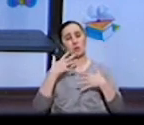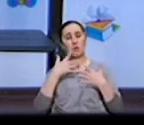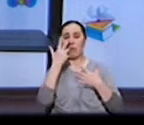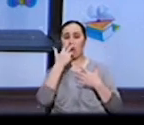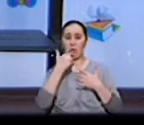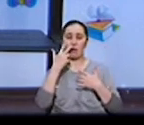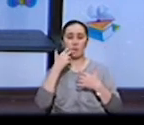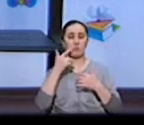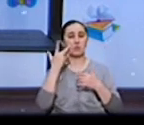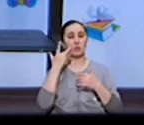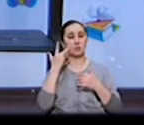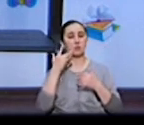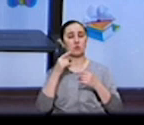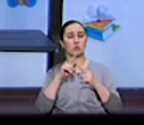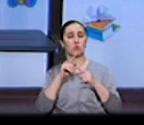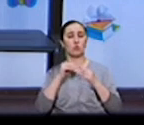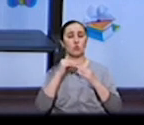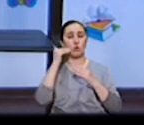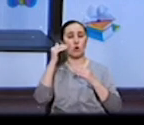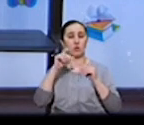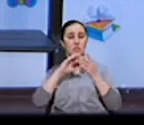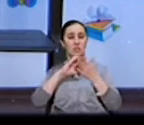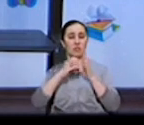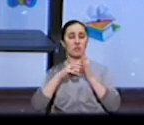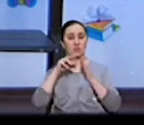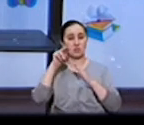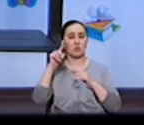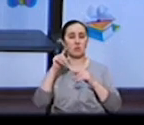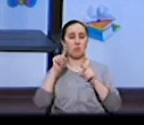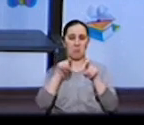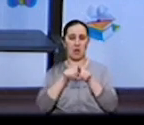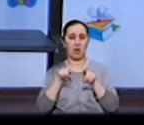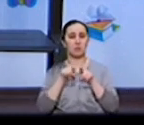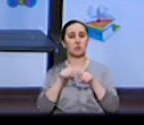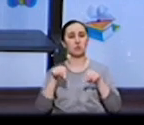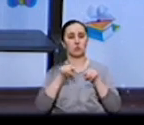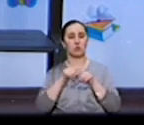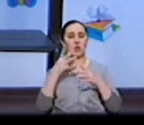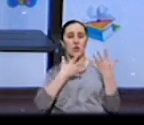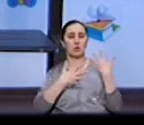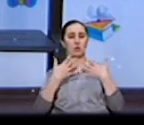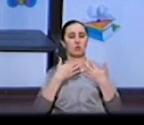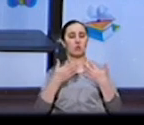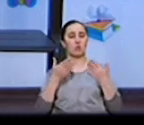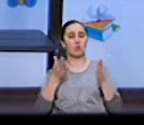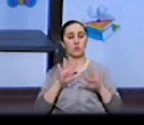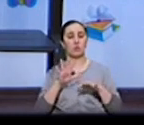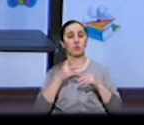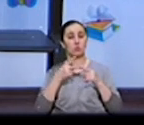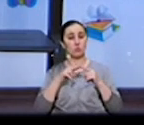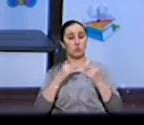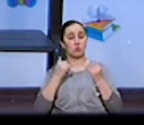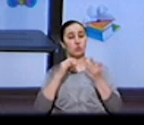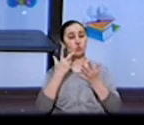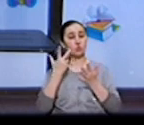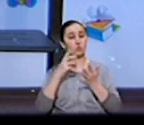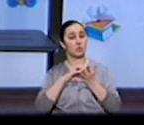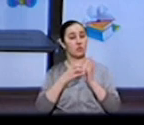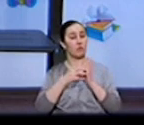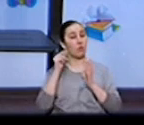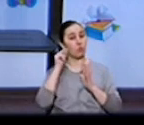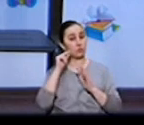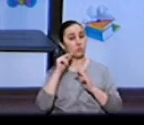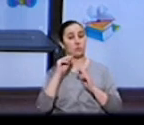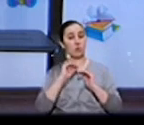taltayib, yig'lab, hattoki u yuqori sinfga chiqqani sari baribir mana shu erkakligini qo'ymaydi. Biz hozir 3 sinf